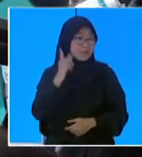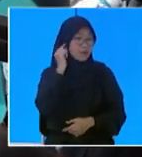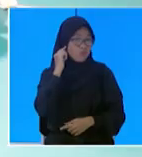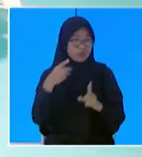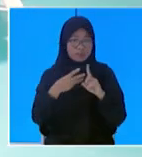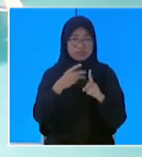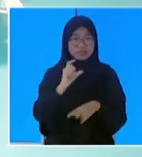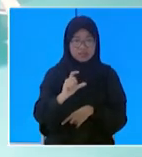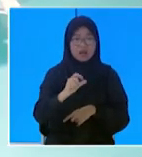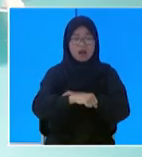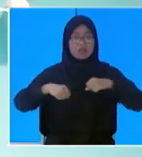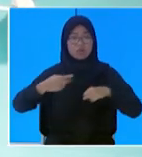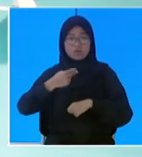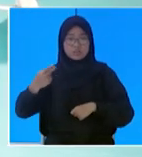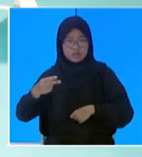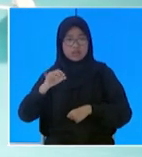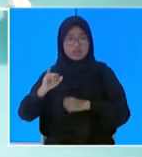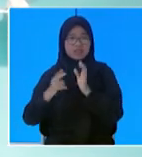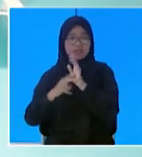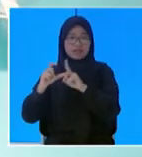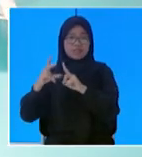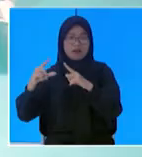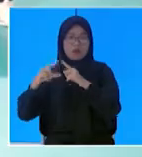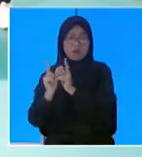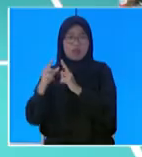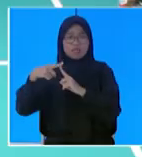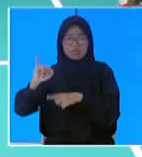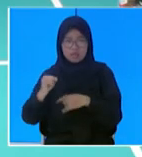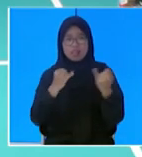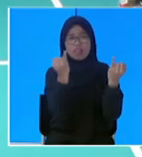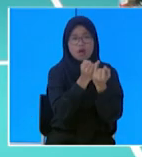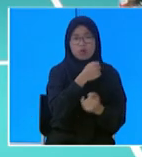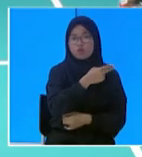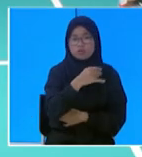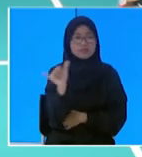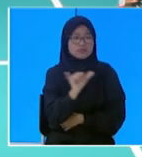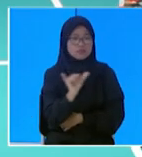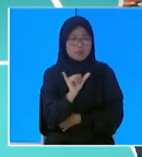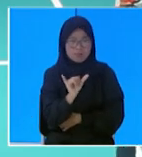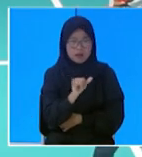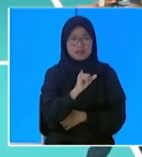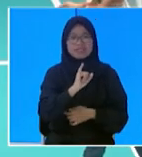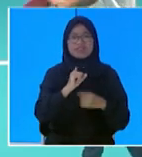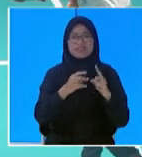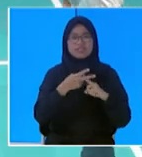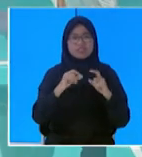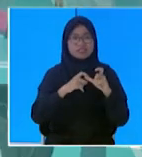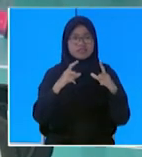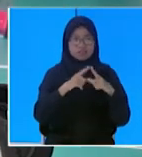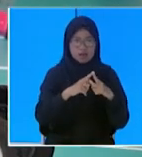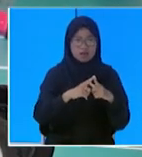atlet Indonesia Febrianti Vanis Rahmadani bertemu dengan sesama atlet Indonesia Kishka Zayana dengan kemenangan Kishka